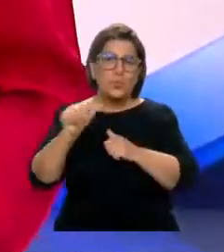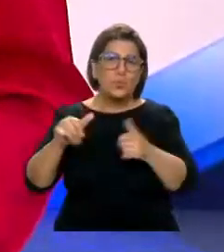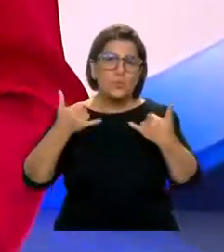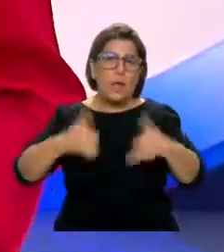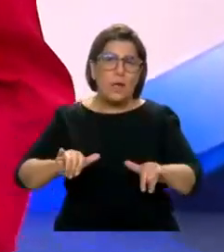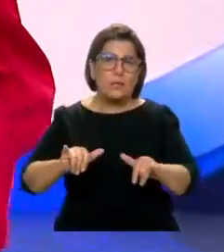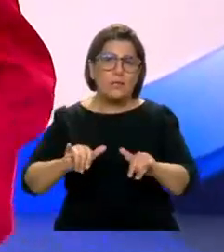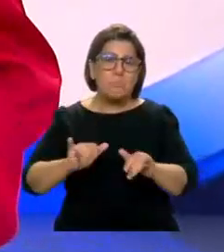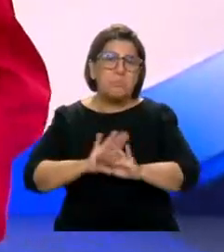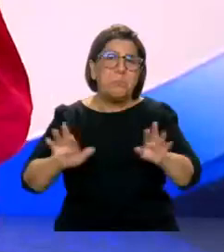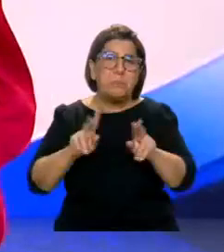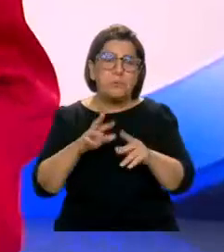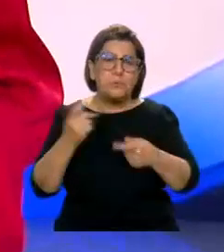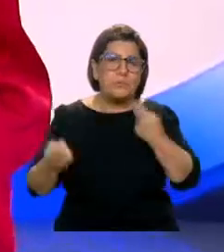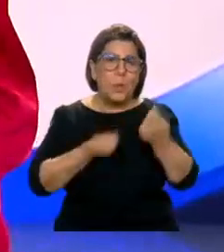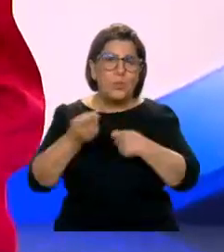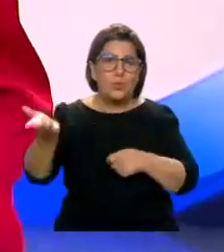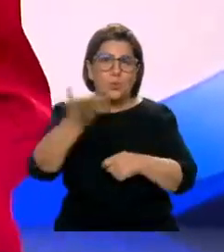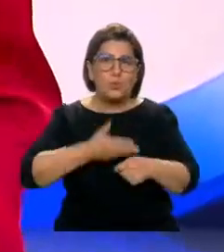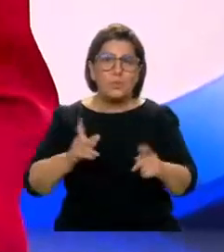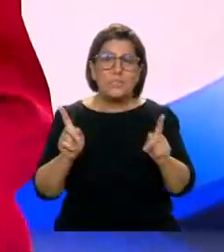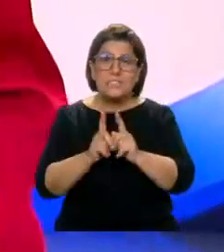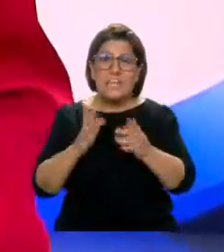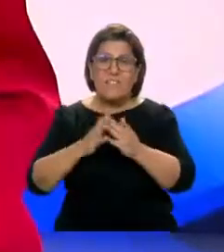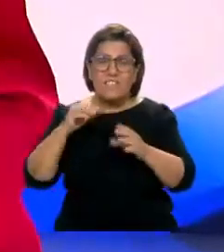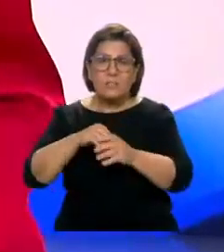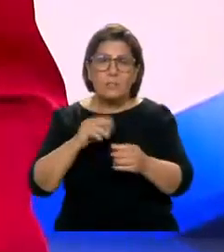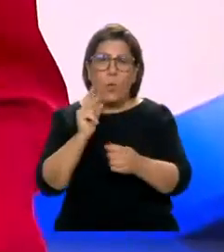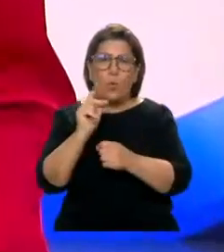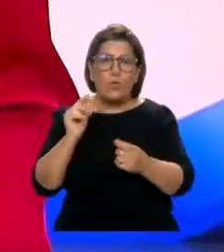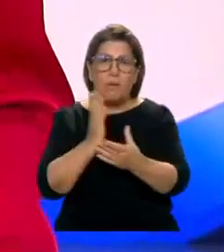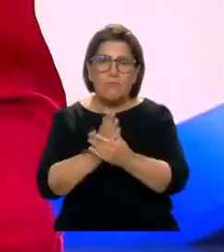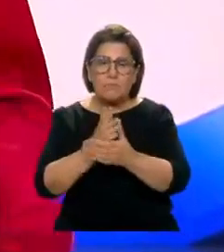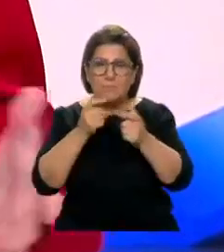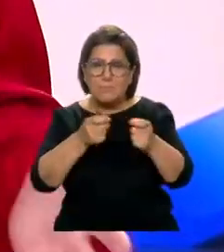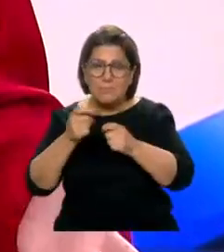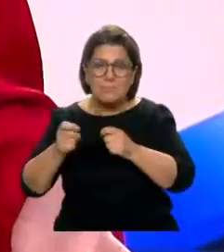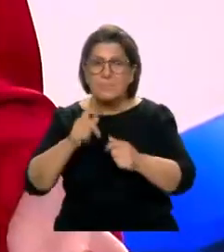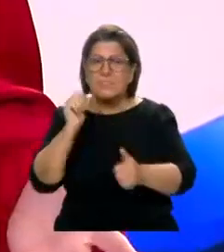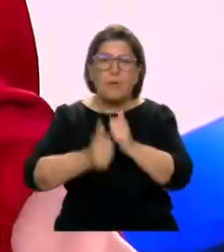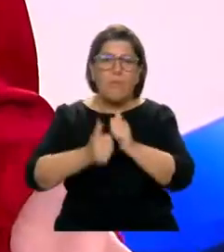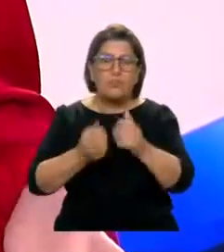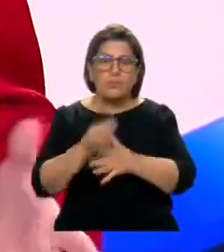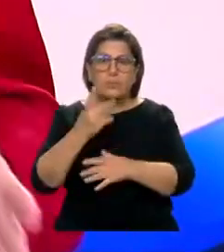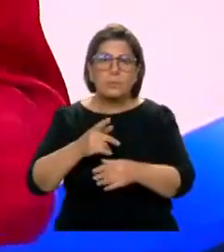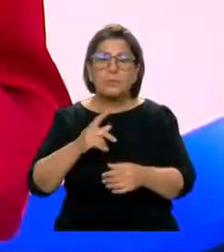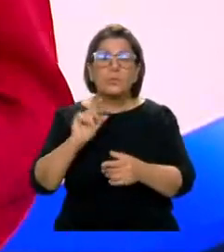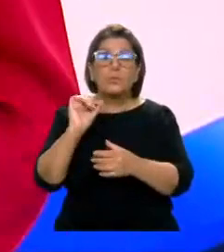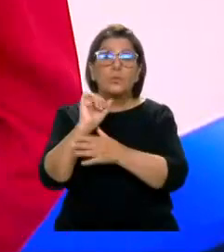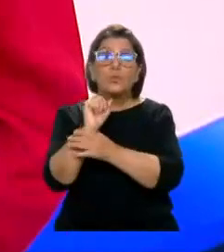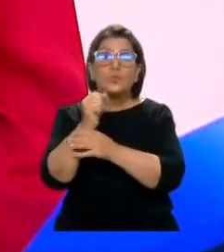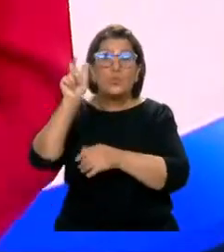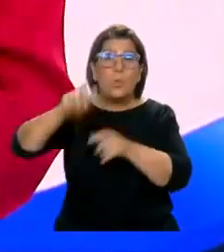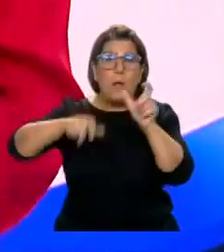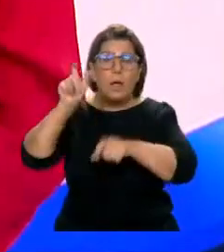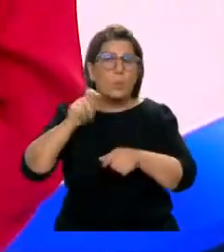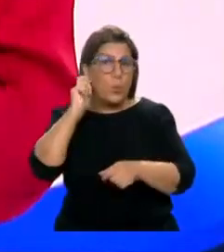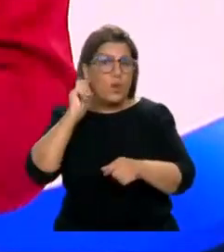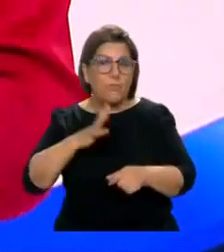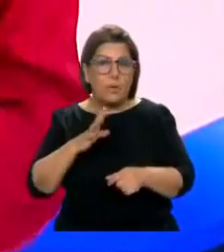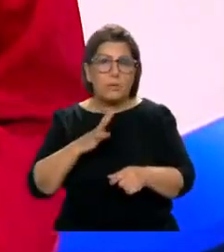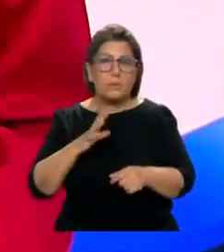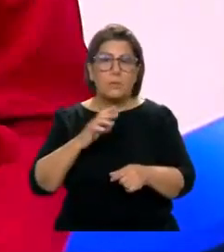bitmemiş gibi davranıyor. Yani kısacası evlerde ödev savaşları başladı. Uzmanlardan ebeveynlere uyarı var. Ödev krizlerini